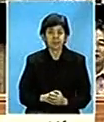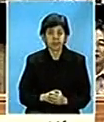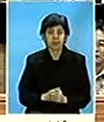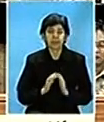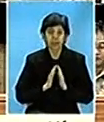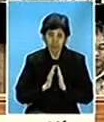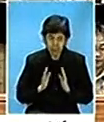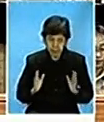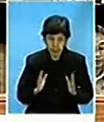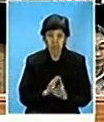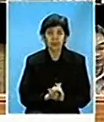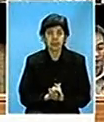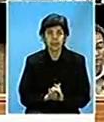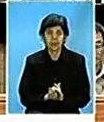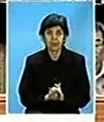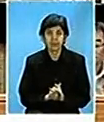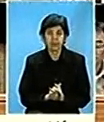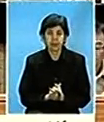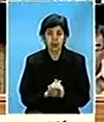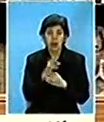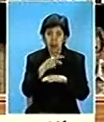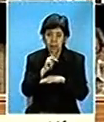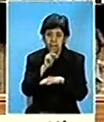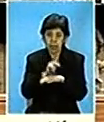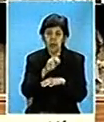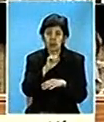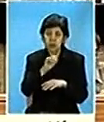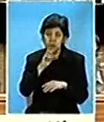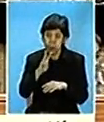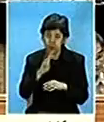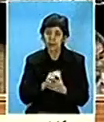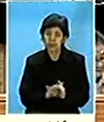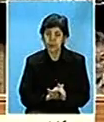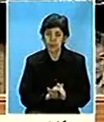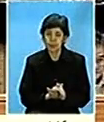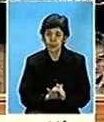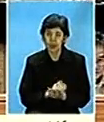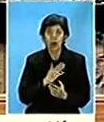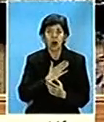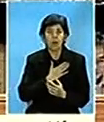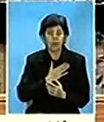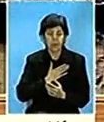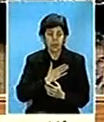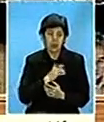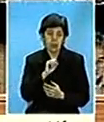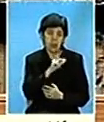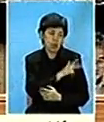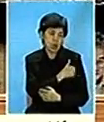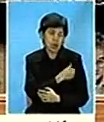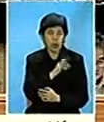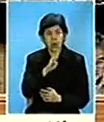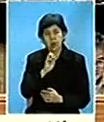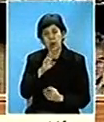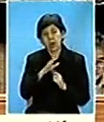อบพระคุณครับเรียนท่านประธานวุฒิสภาที่เคารพผมศาสตราจารย์นายแพทย์วิรัติพนิชพ